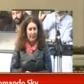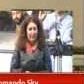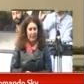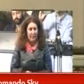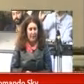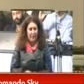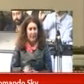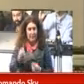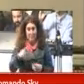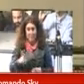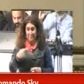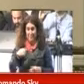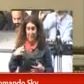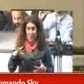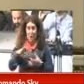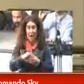ricollegandomi a stasera,